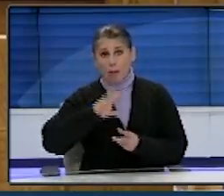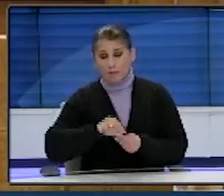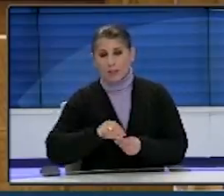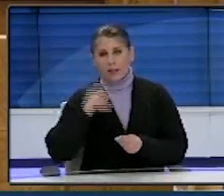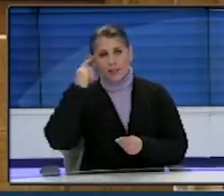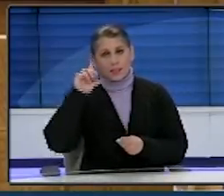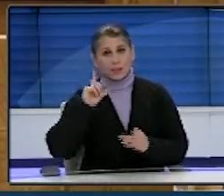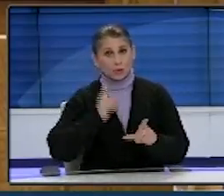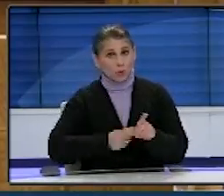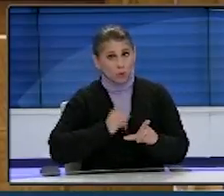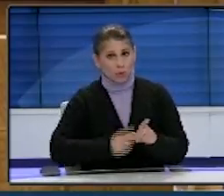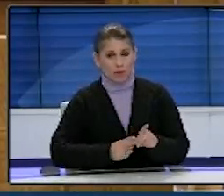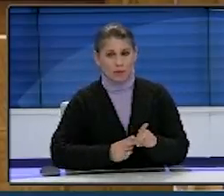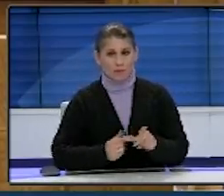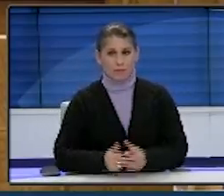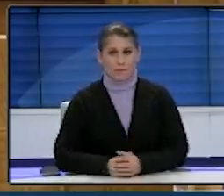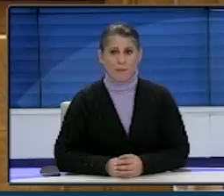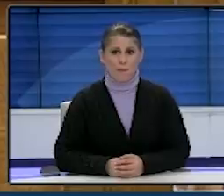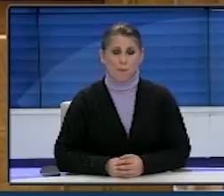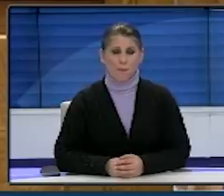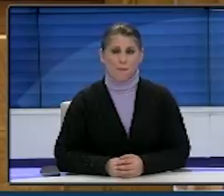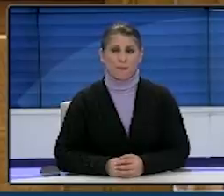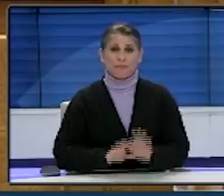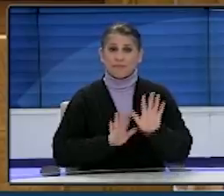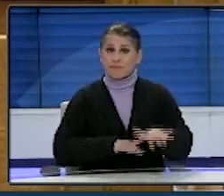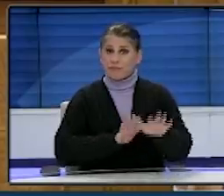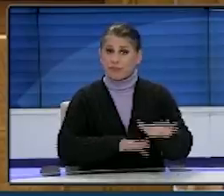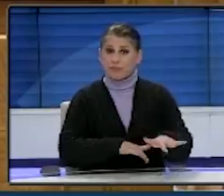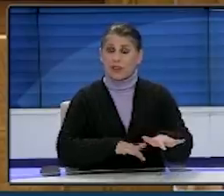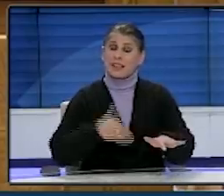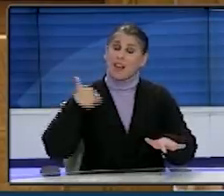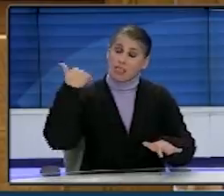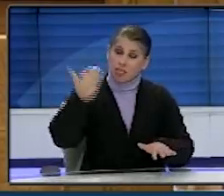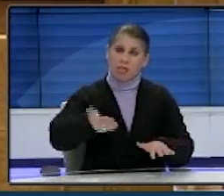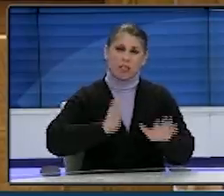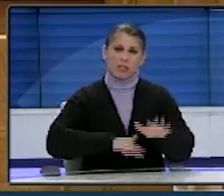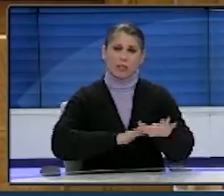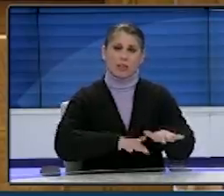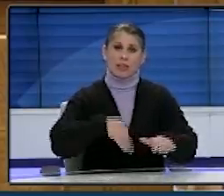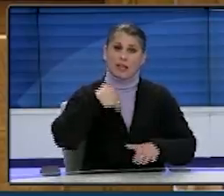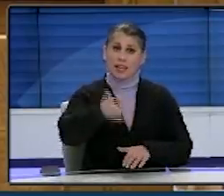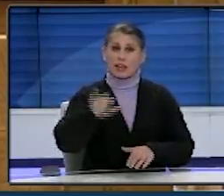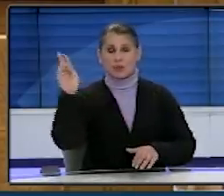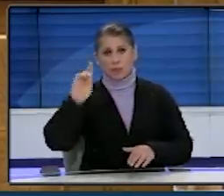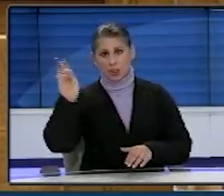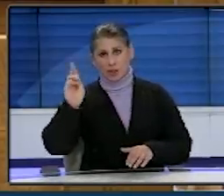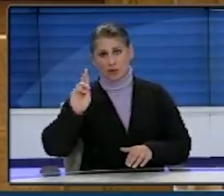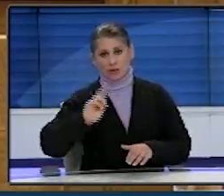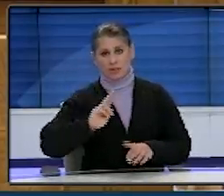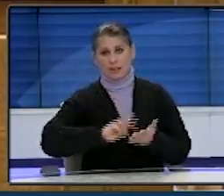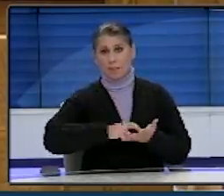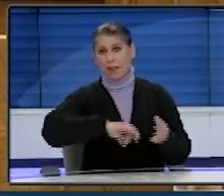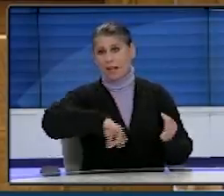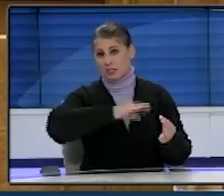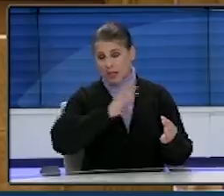ξέρουν ότι το ΚΚΕ διαδηλώνει και θα διαδηλώνει και έξω από τη ρώσικη πρεσβεία,